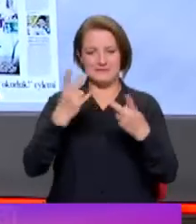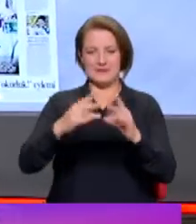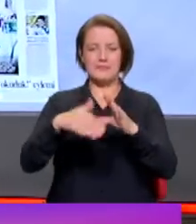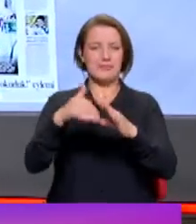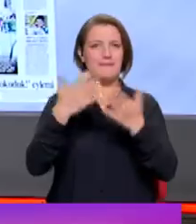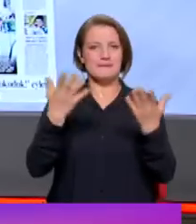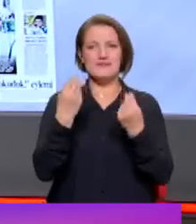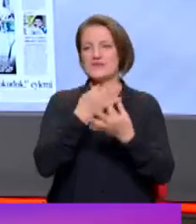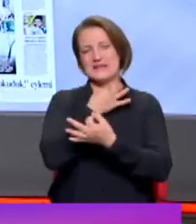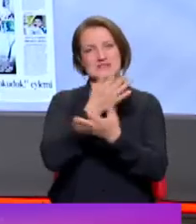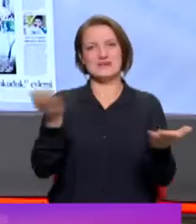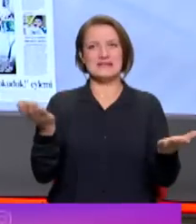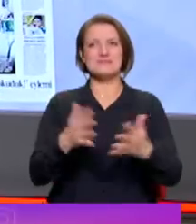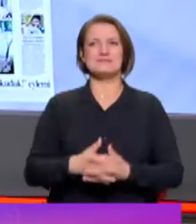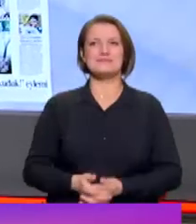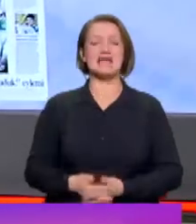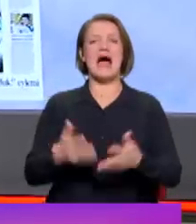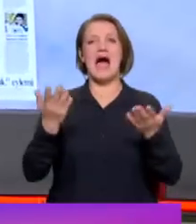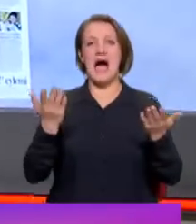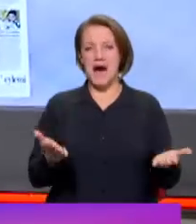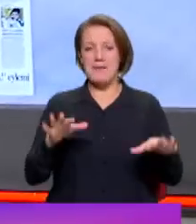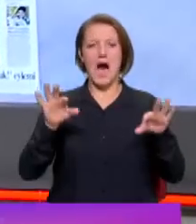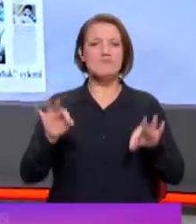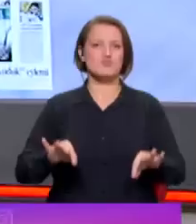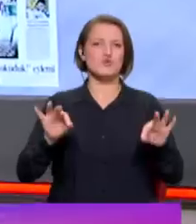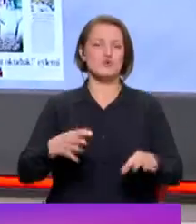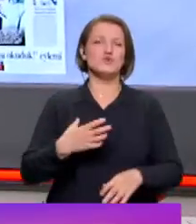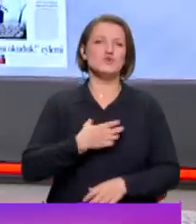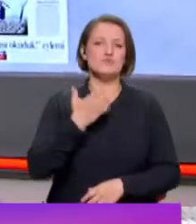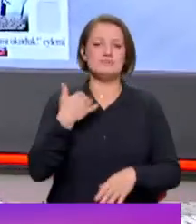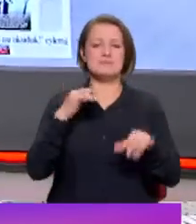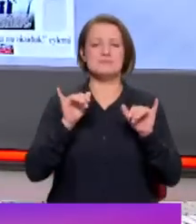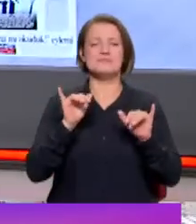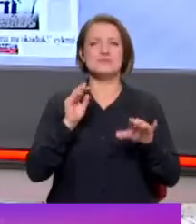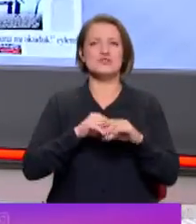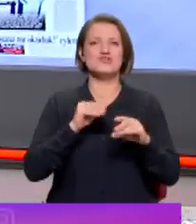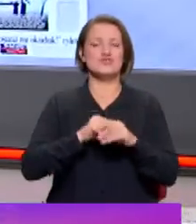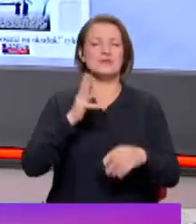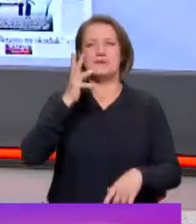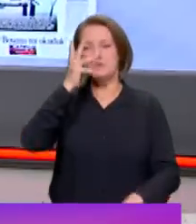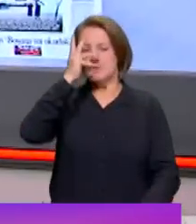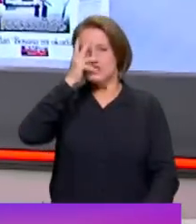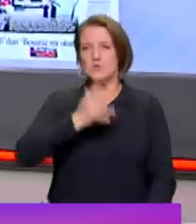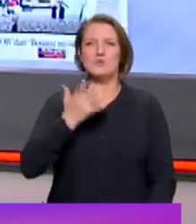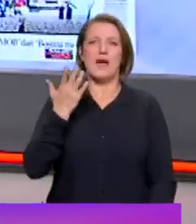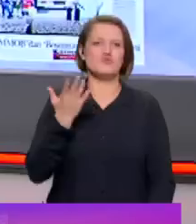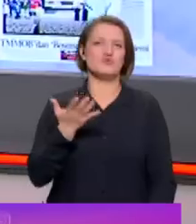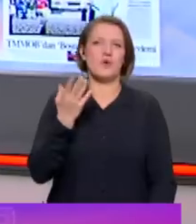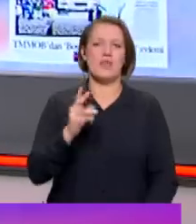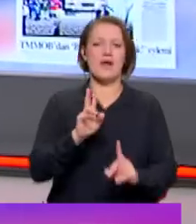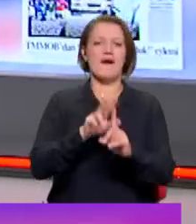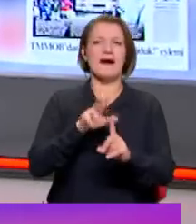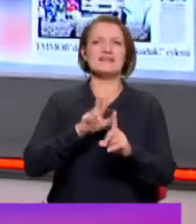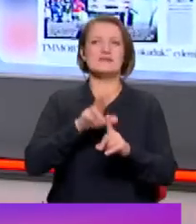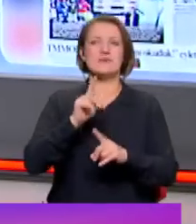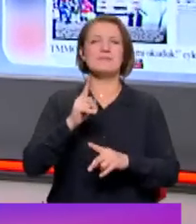gönderdiler Çok çok teşekkürler Ama bugün maalesef bizim için aynı zamanda bir utanç tablosuna da sahne oldu katıldığı